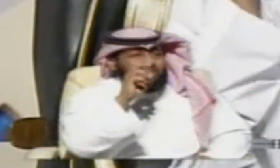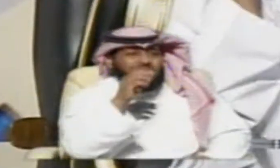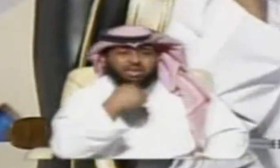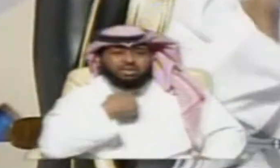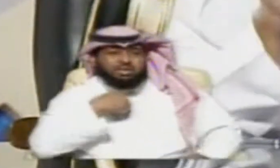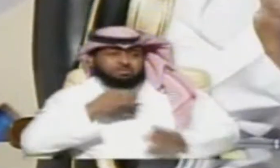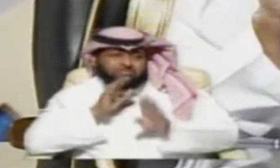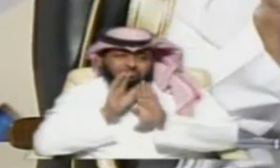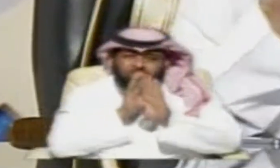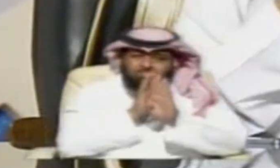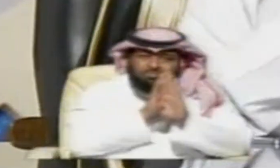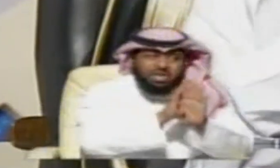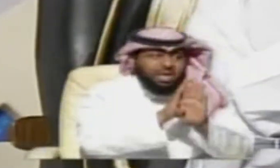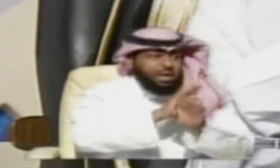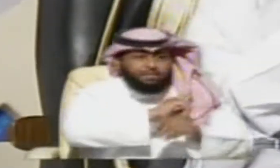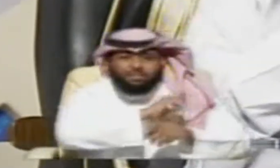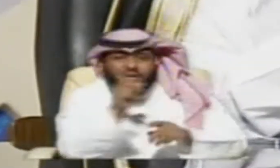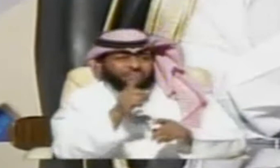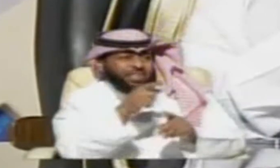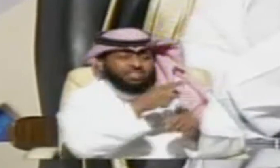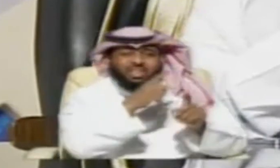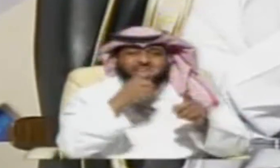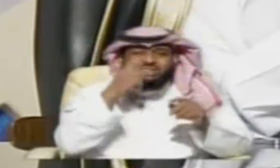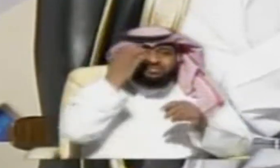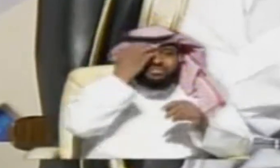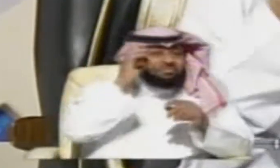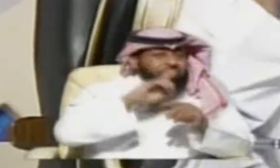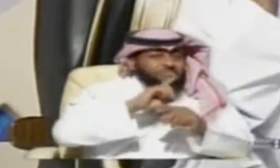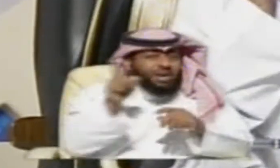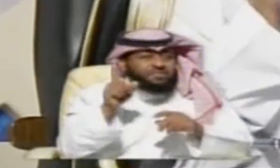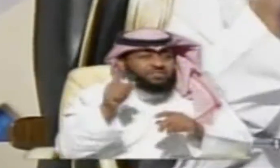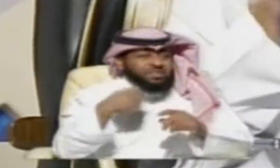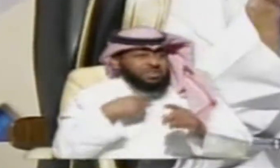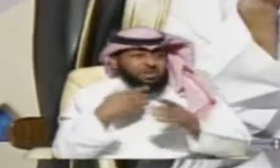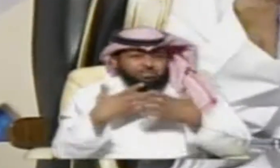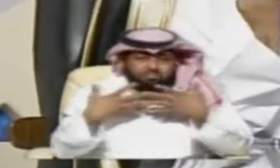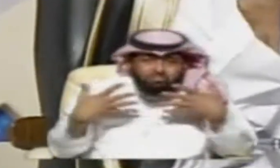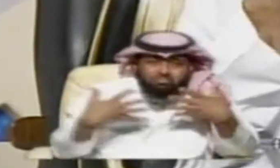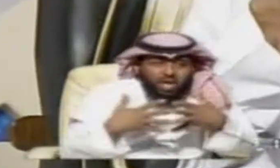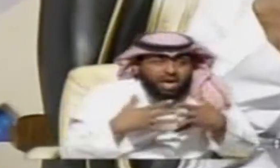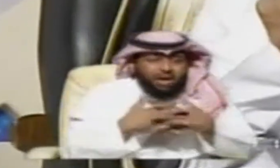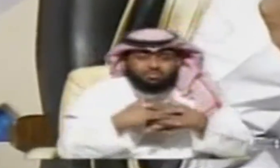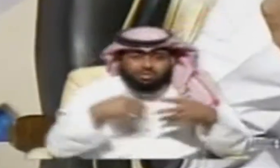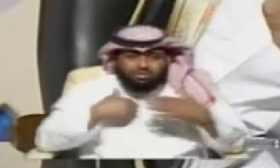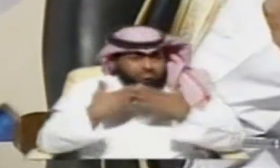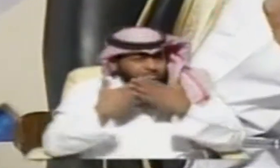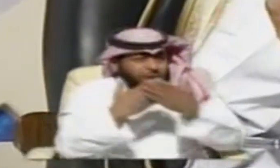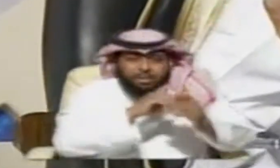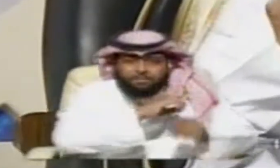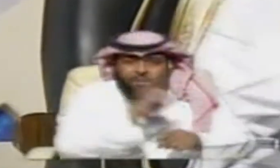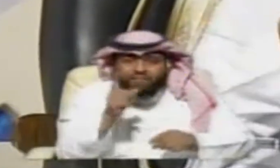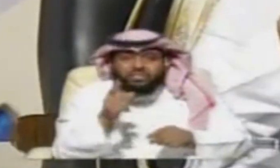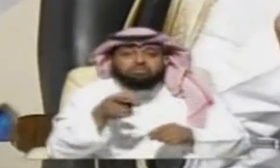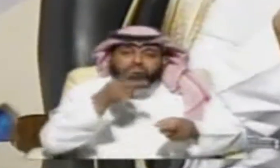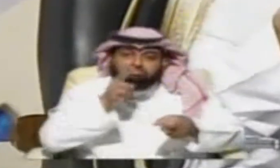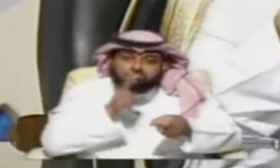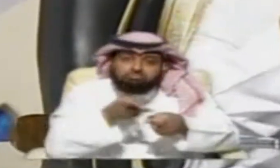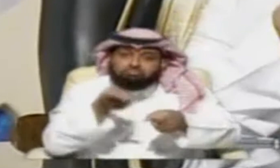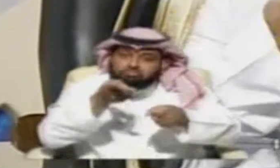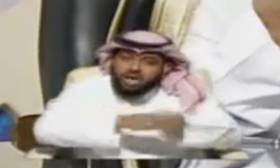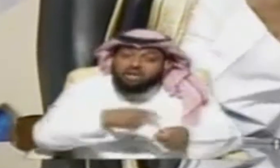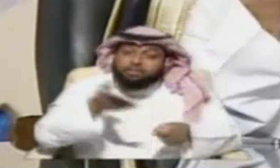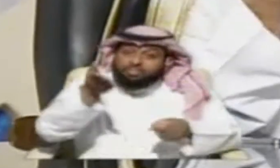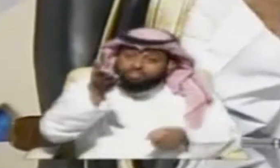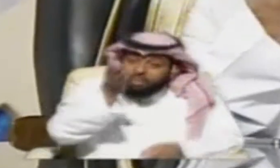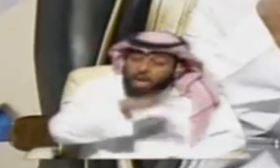لا يصلن المحتل إلى أراضينا وأوطاننا. هي الحقيقة هي خط المواجهة الأول،